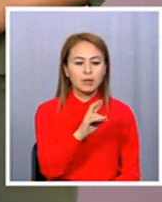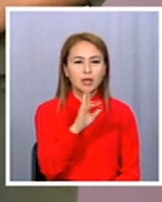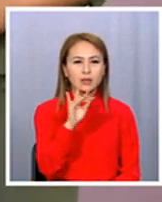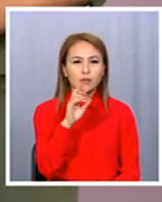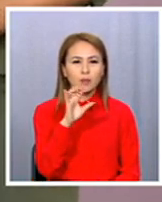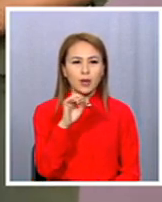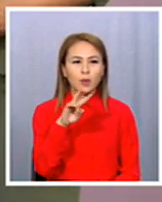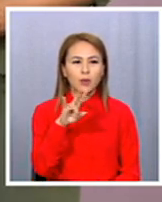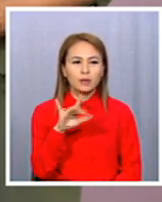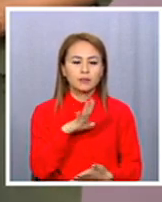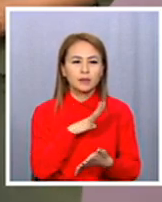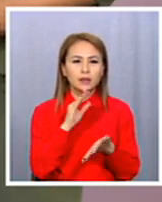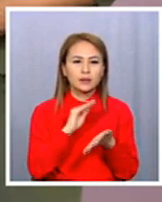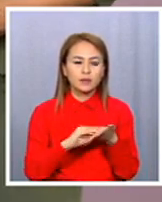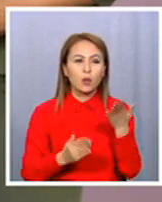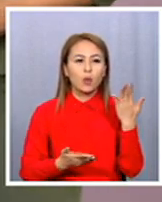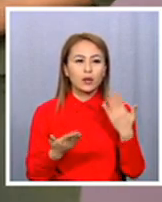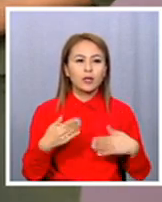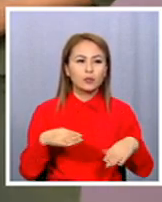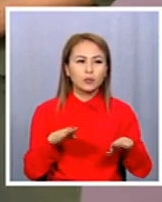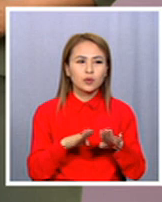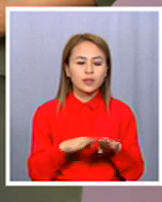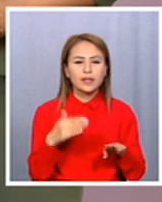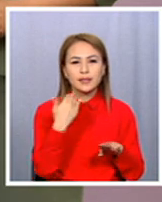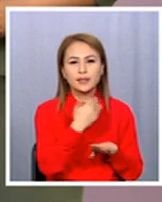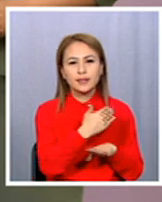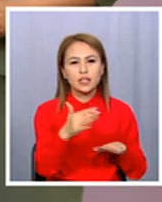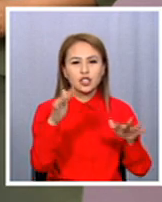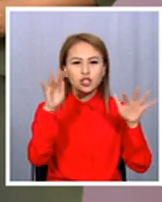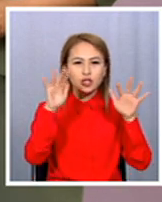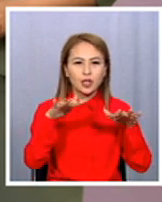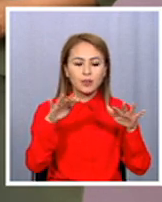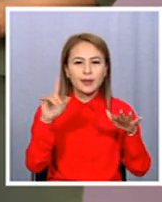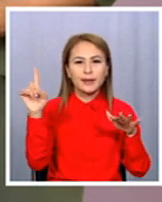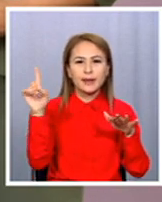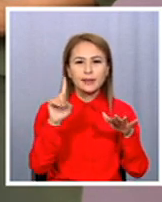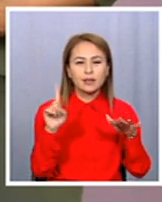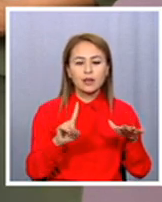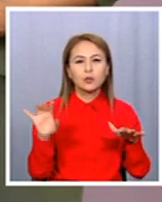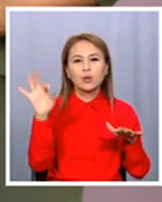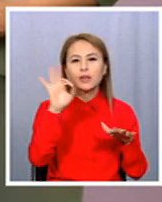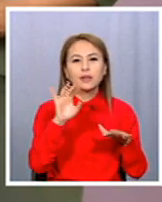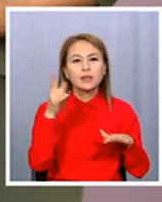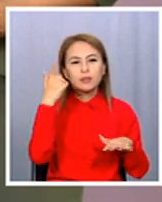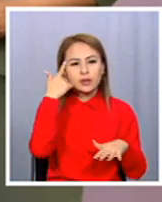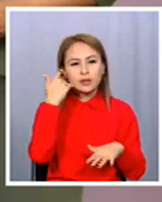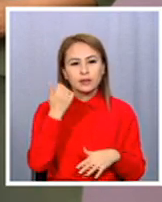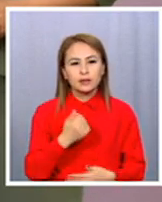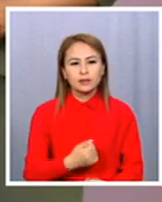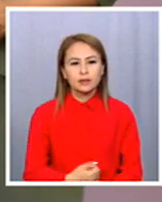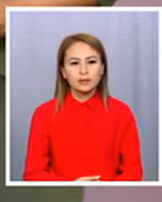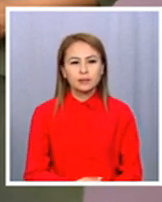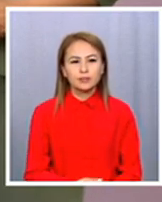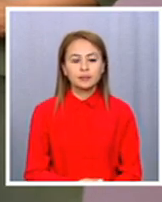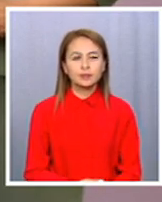жырлаған екен. Олай болса, балалар, сендер жаңбыр мен найзағай туралы не білесіңдер? Бейне